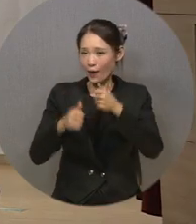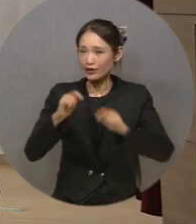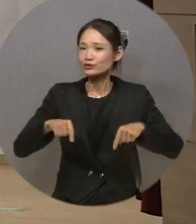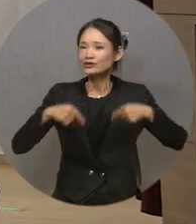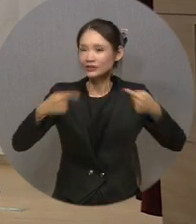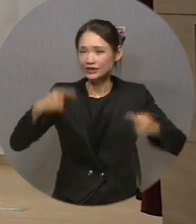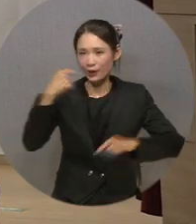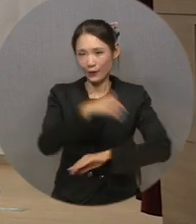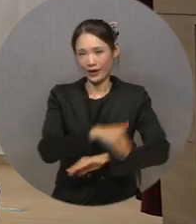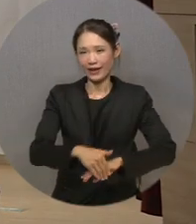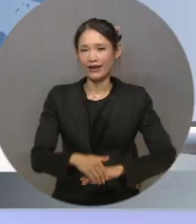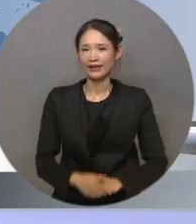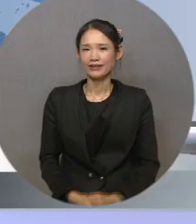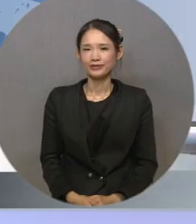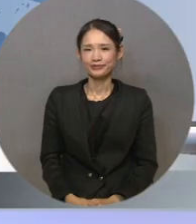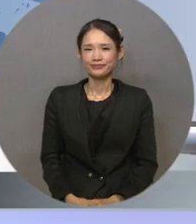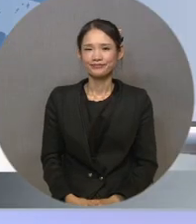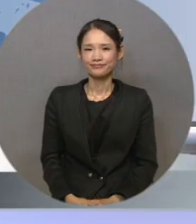예정입니다.